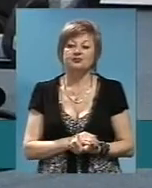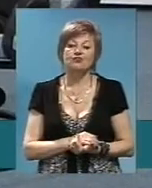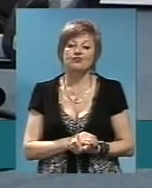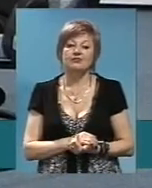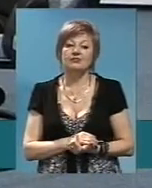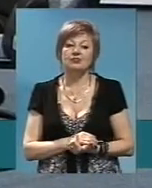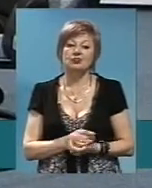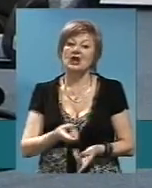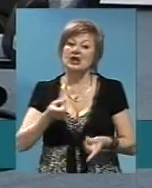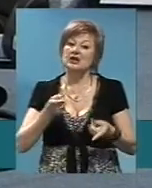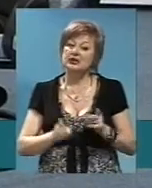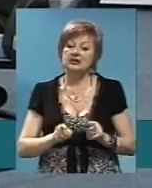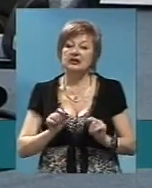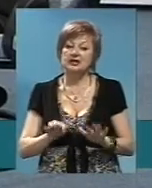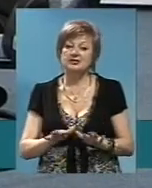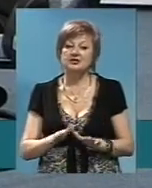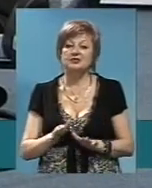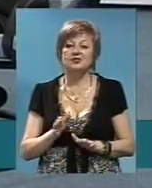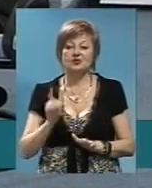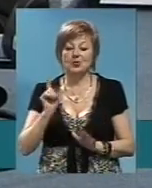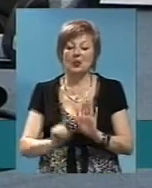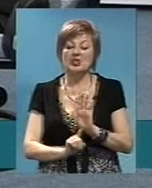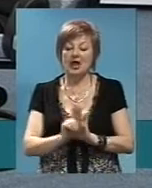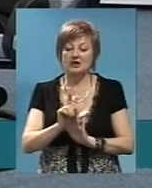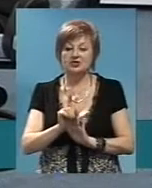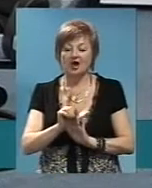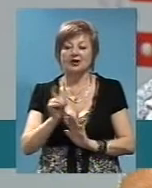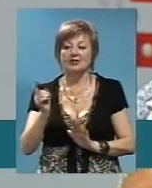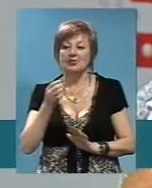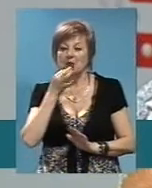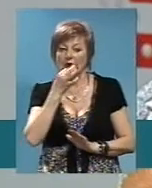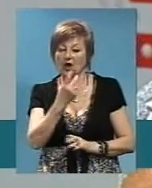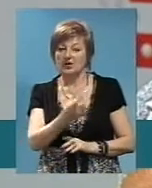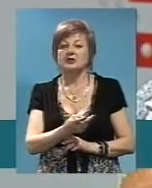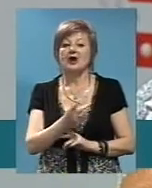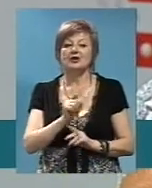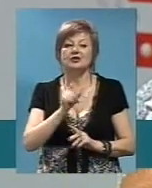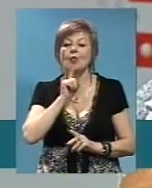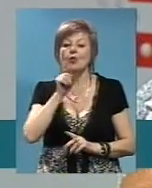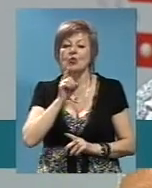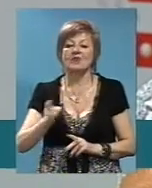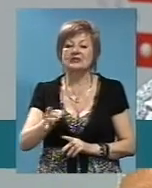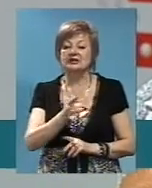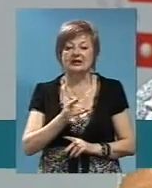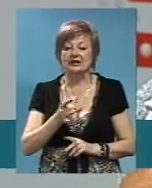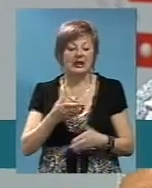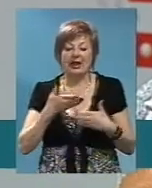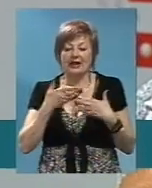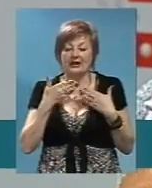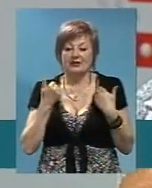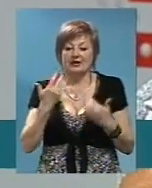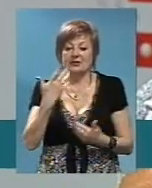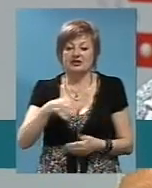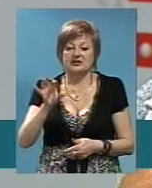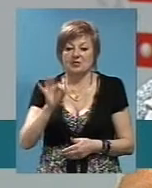знаєте, дійсно, ми отам в тому, на початку передачі ви показали аналіз, де Пологівський район саме не має